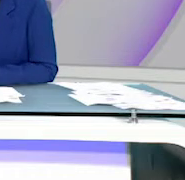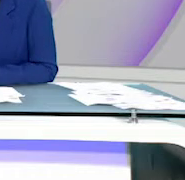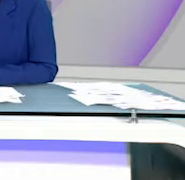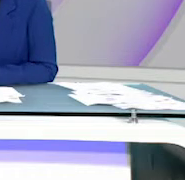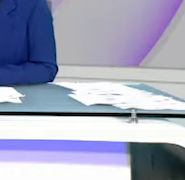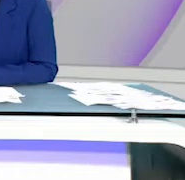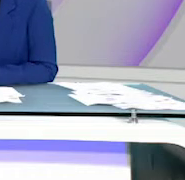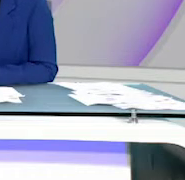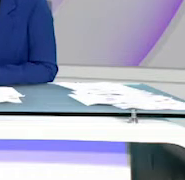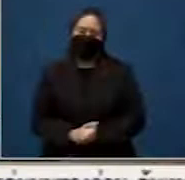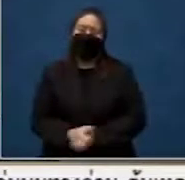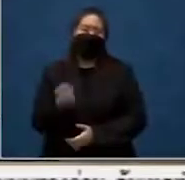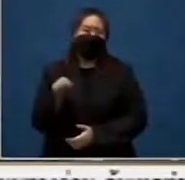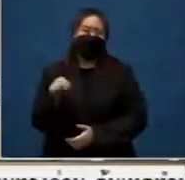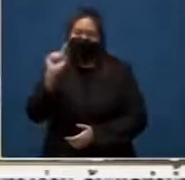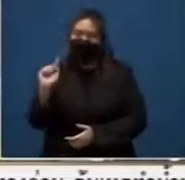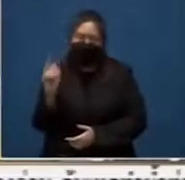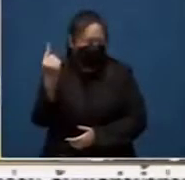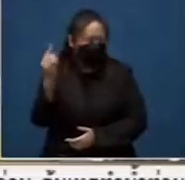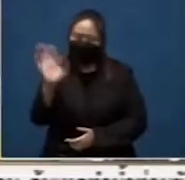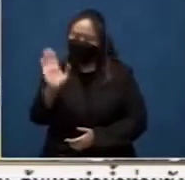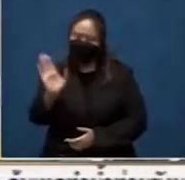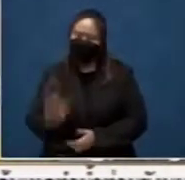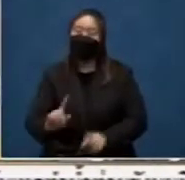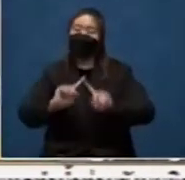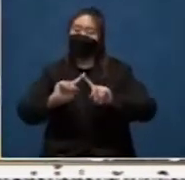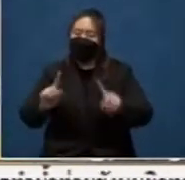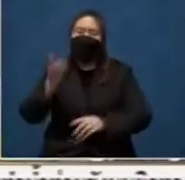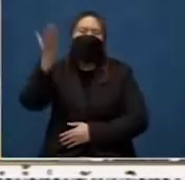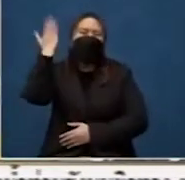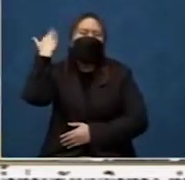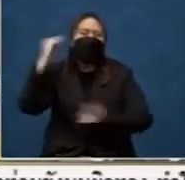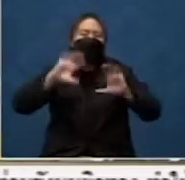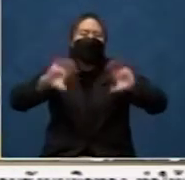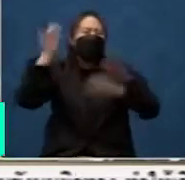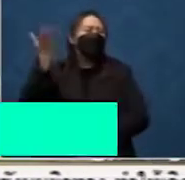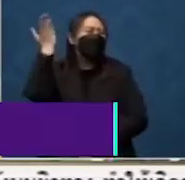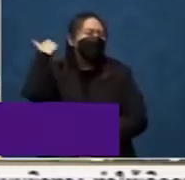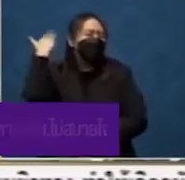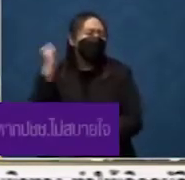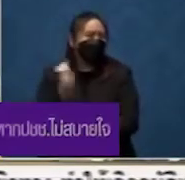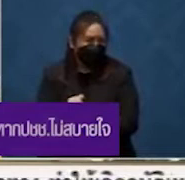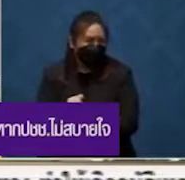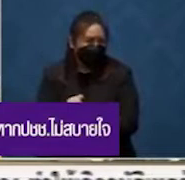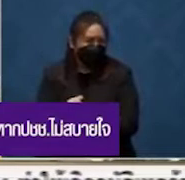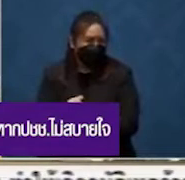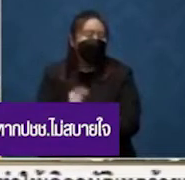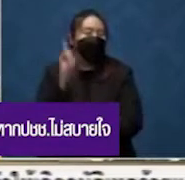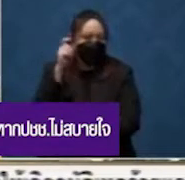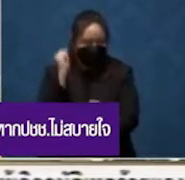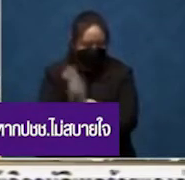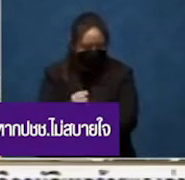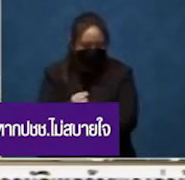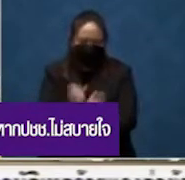ต่างชาติมาลงทุนโดยมีแรงดึงดูดเรื่องที่อยู่อาศัยให้เข้ามาลงทุนระยะยาวและมีเงื่อนไขที่รัดกุมกว่าเดิ